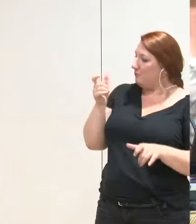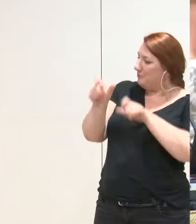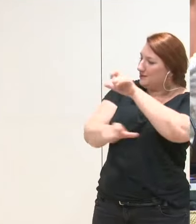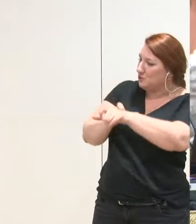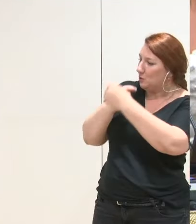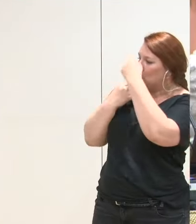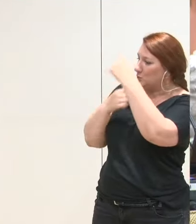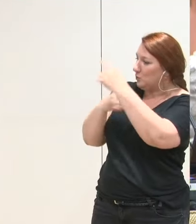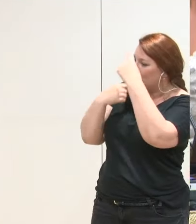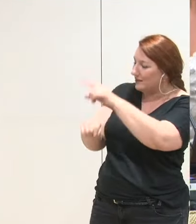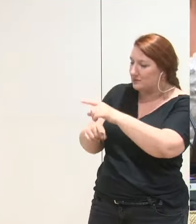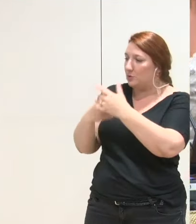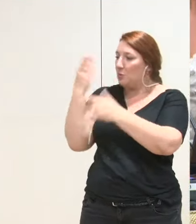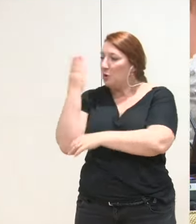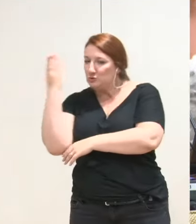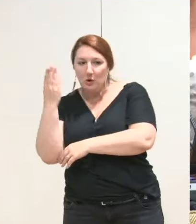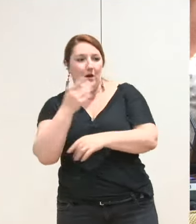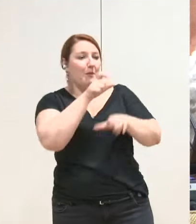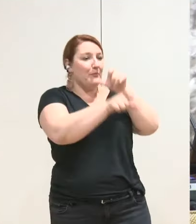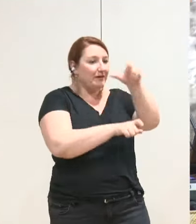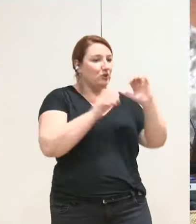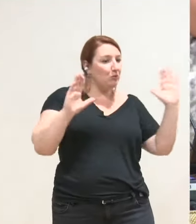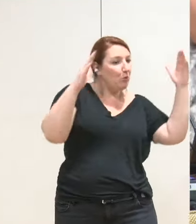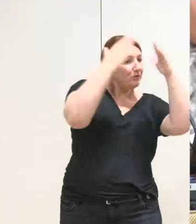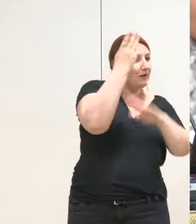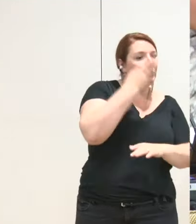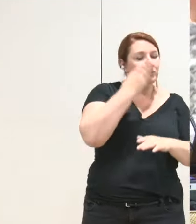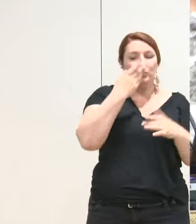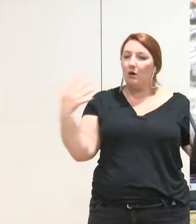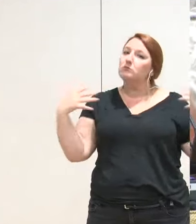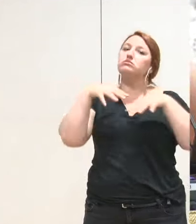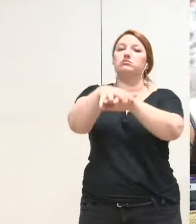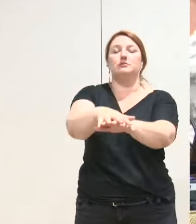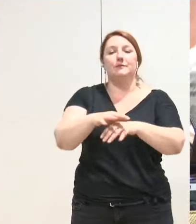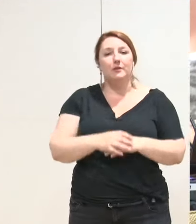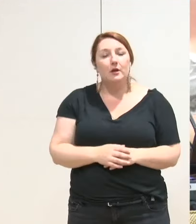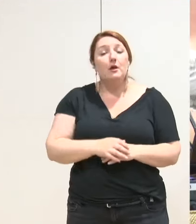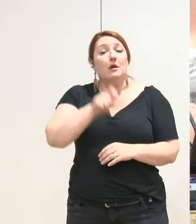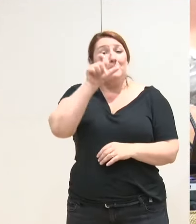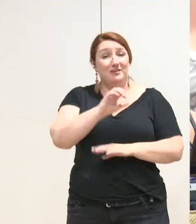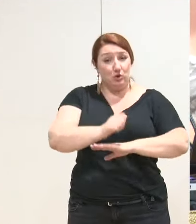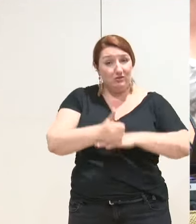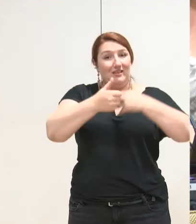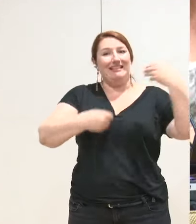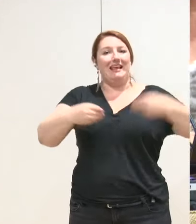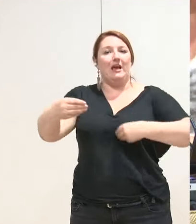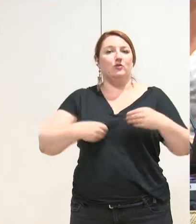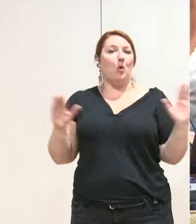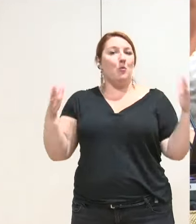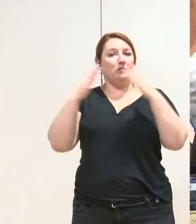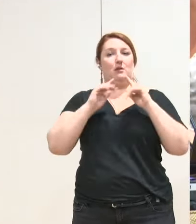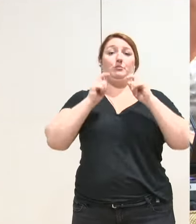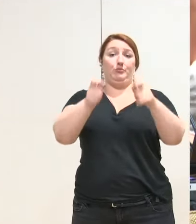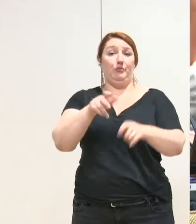tourisme et les sujets montagn par ailleurs un poste de directeur de la mission montagne sera nommé à coupt constant en